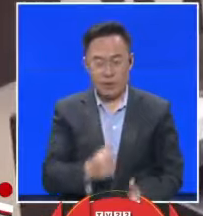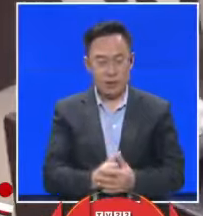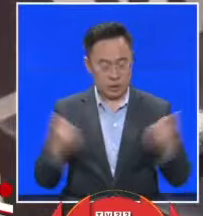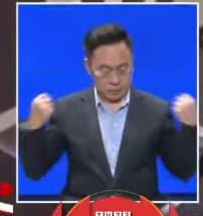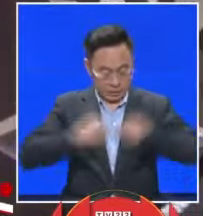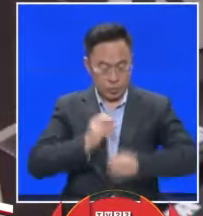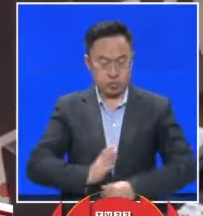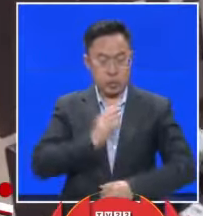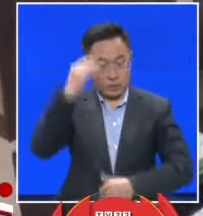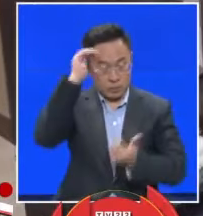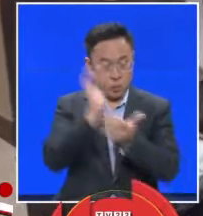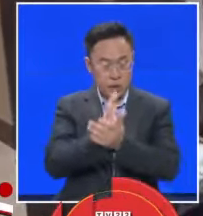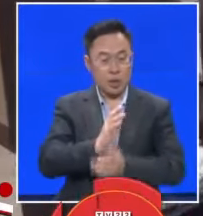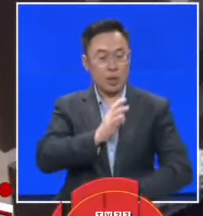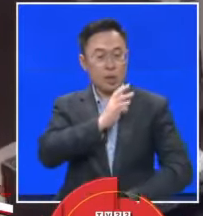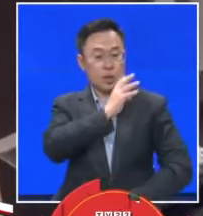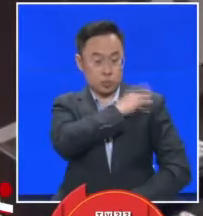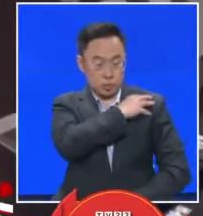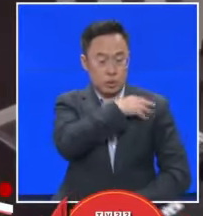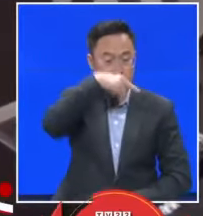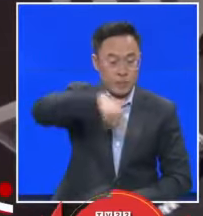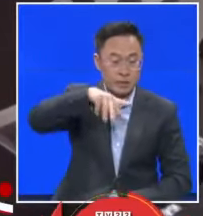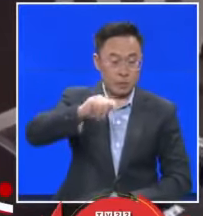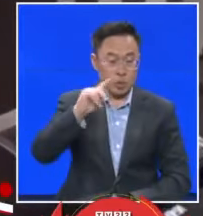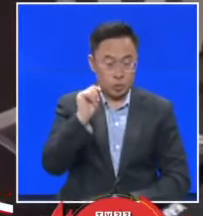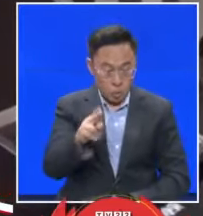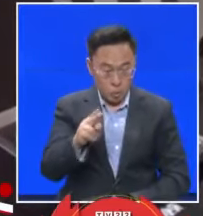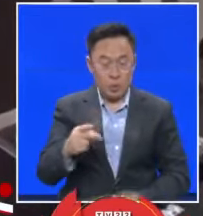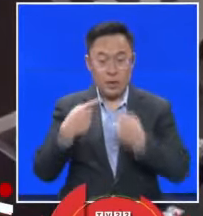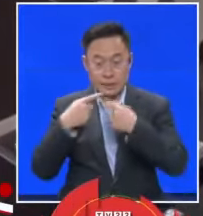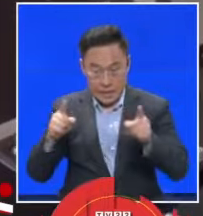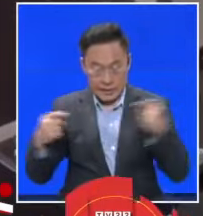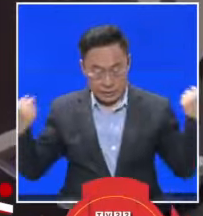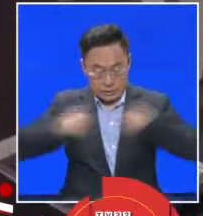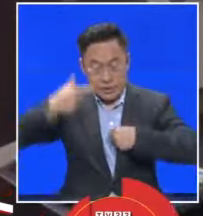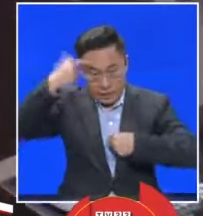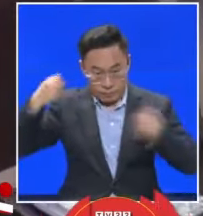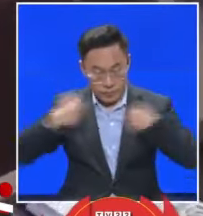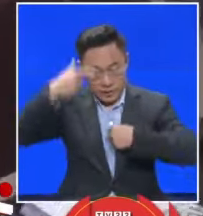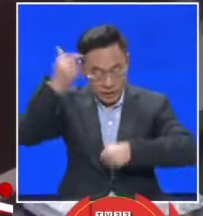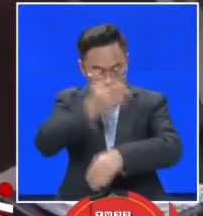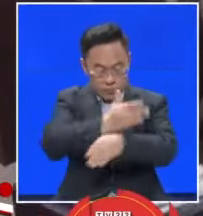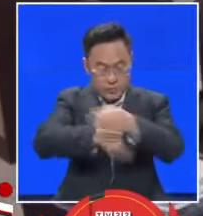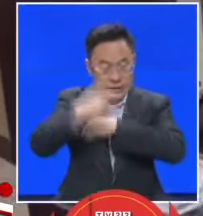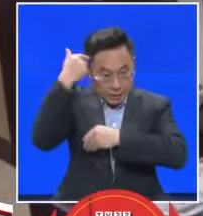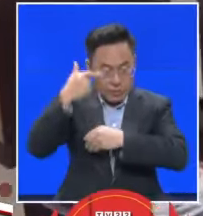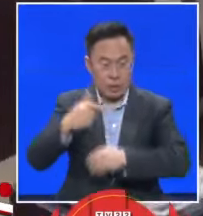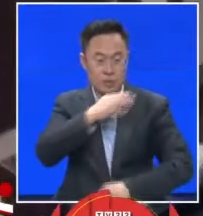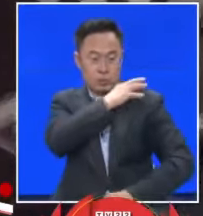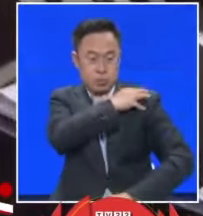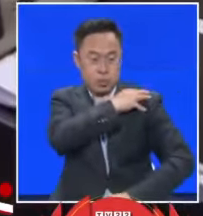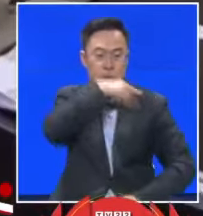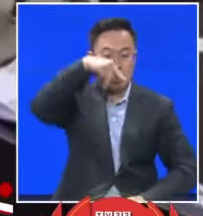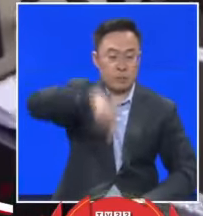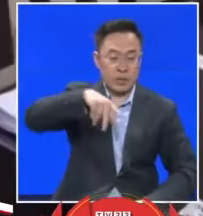นายครับเนี่ยนะนี่พันตำรวจเอกนะแต่ที่ถูกกราบนั่นคือพันตำรวจโทนะ ยศน้อยกว่า จะสับสนกันหรือเปล่านะ